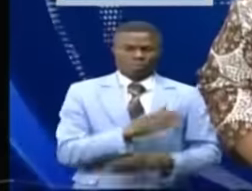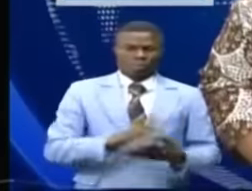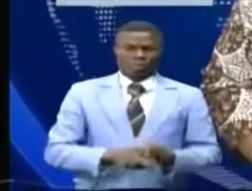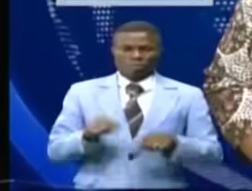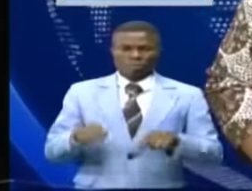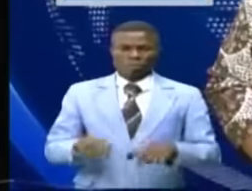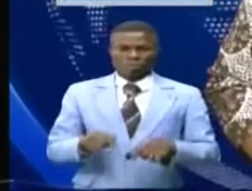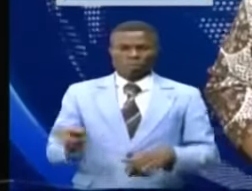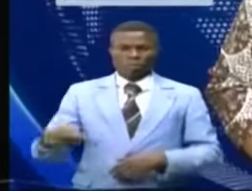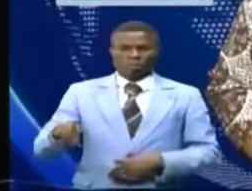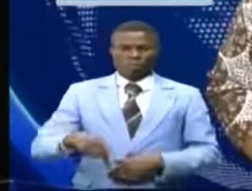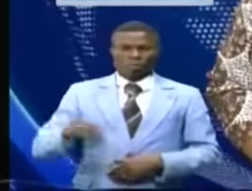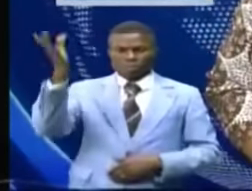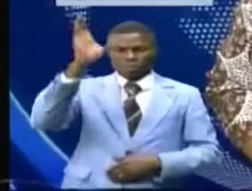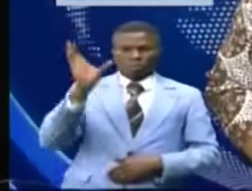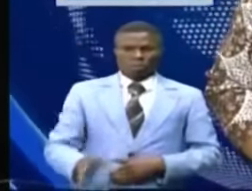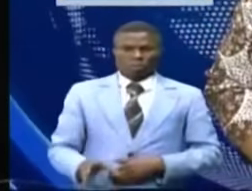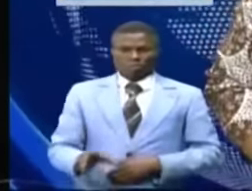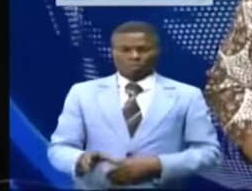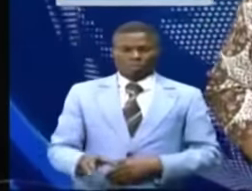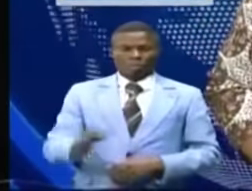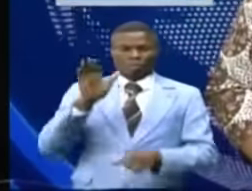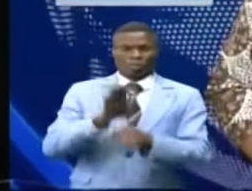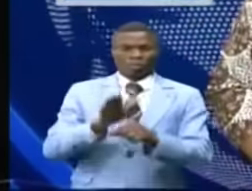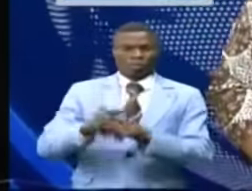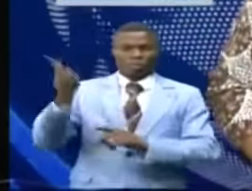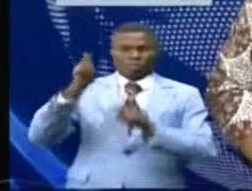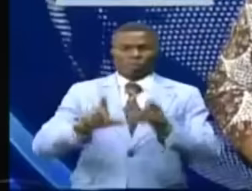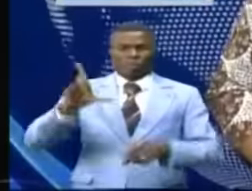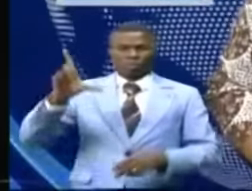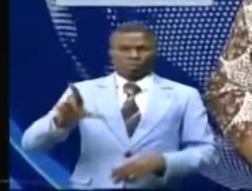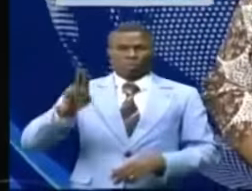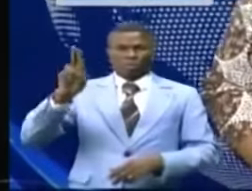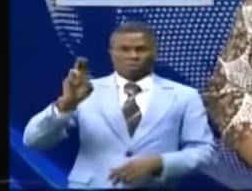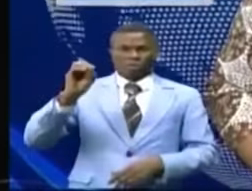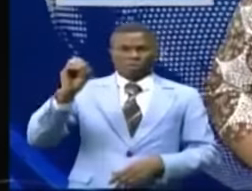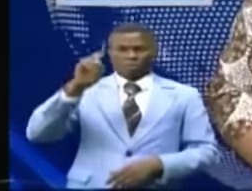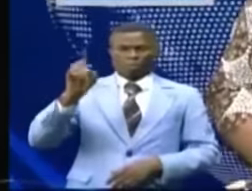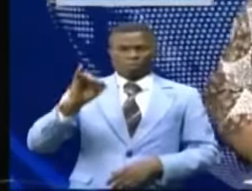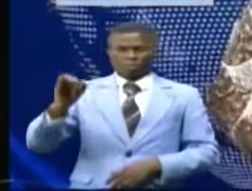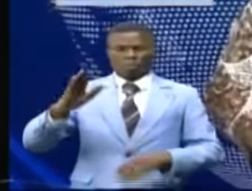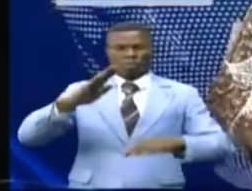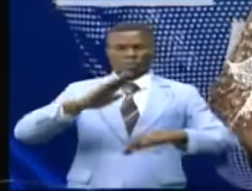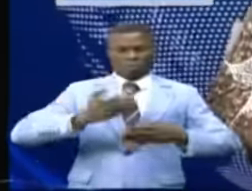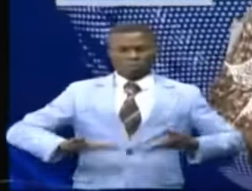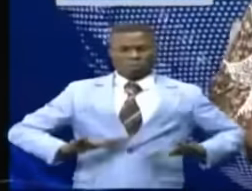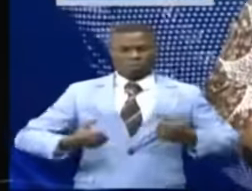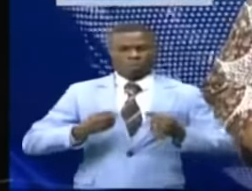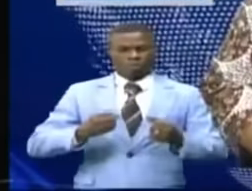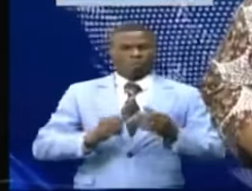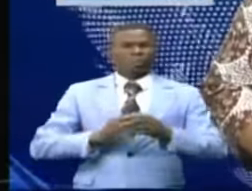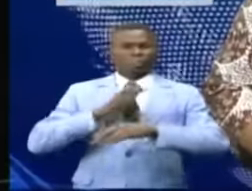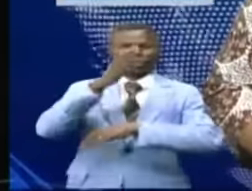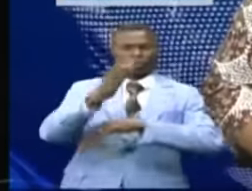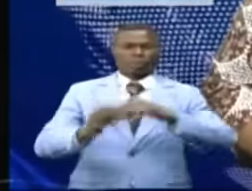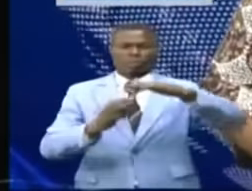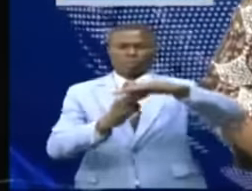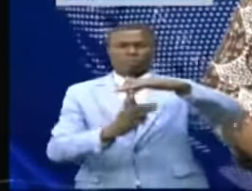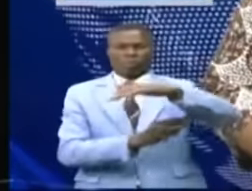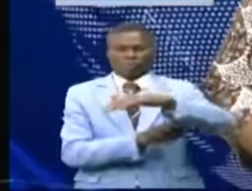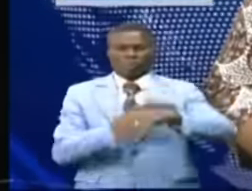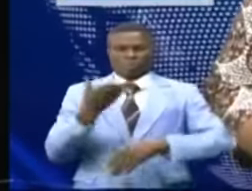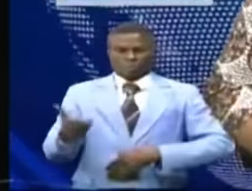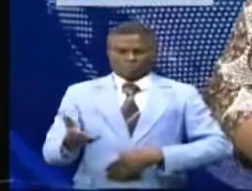Rendons-nous dans la province du Congo central où la population de Luozi peut pousser un ouf de soulagement. La traversée sur le fleuve